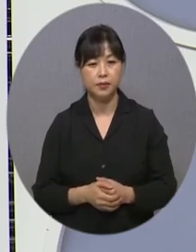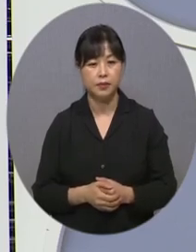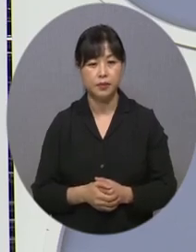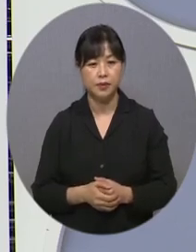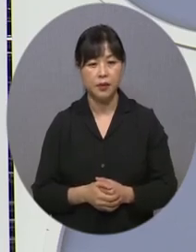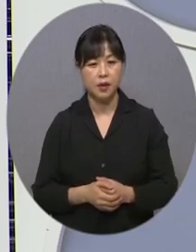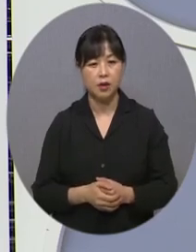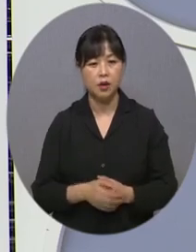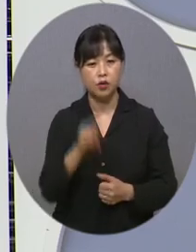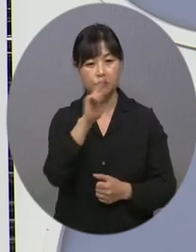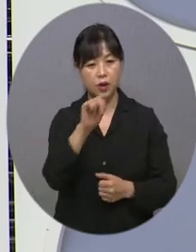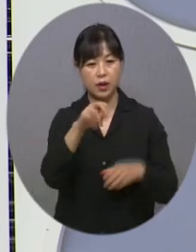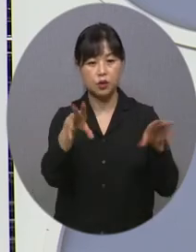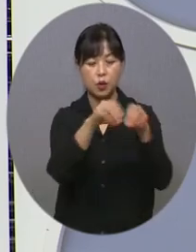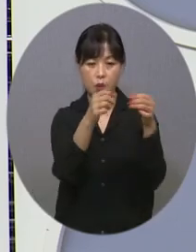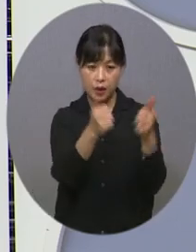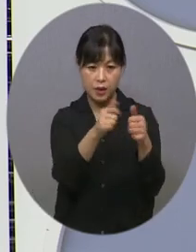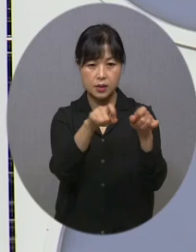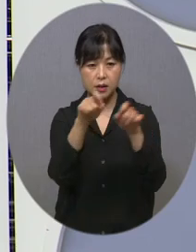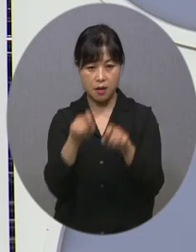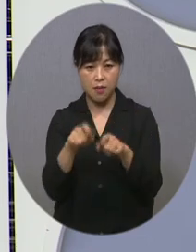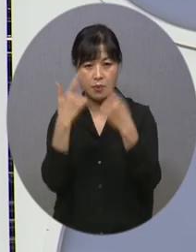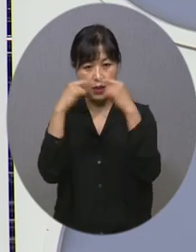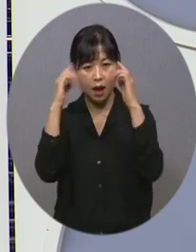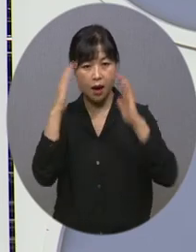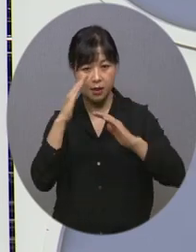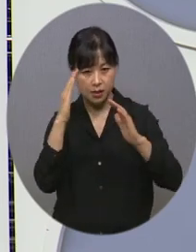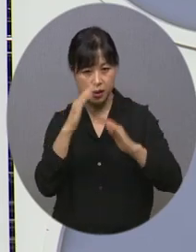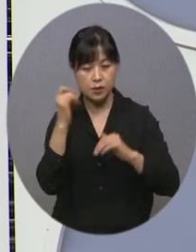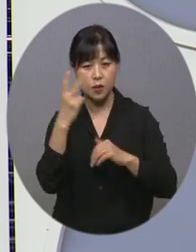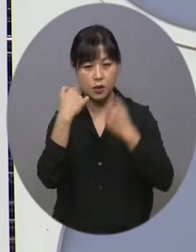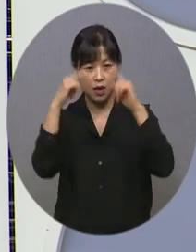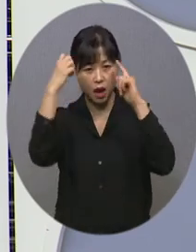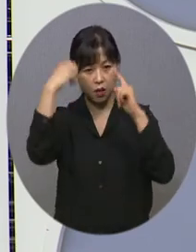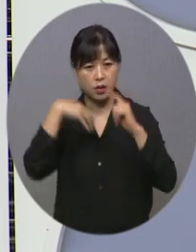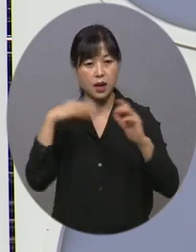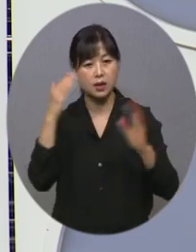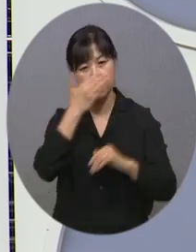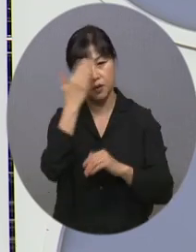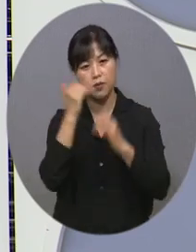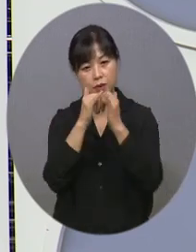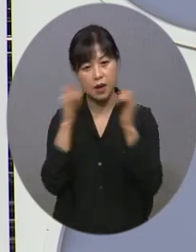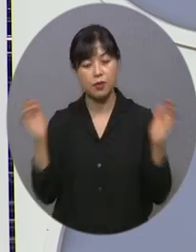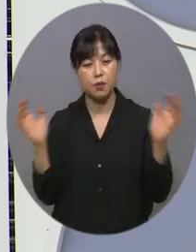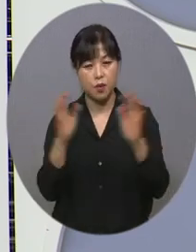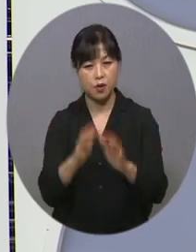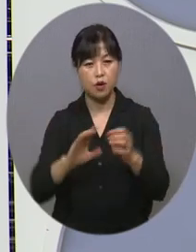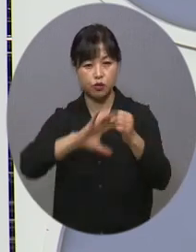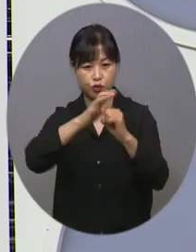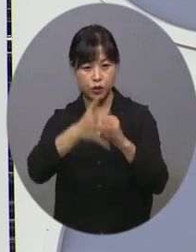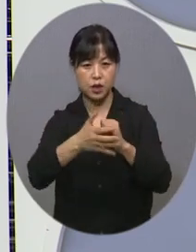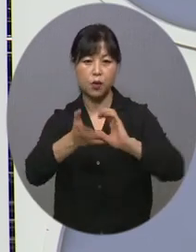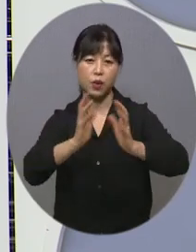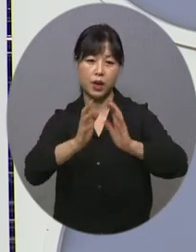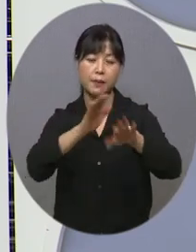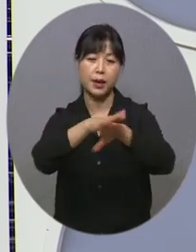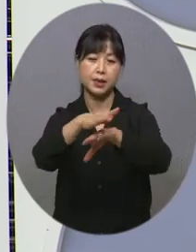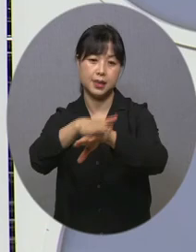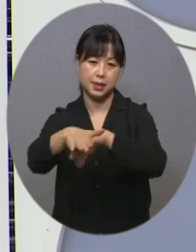총회 하듯이. 예. 그래서 이제 각 대학생이나 아니면 대학원생 등등 젊은이들이 모여서 국제회의 형식을